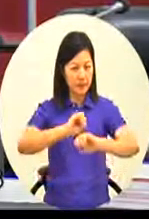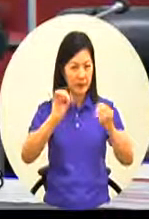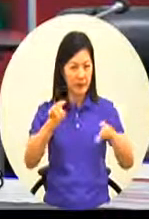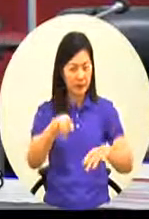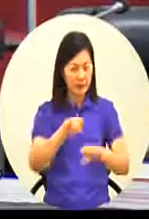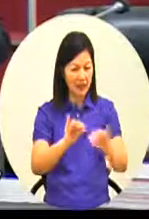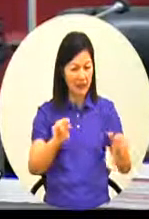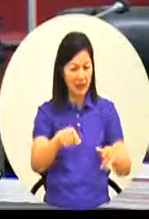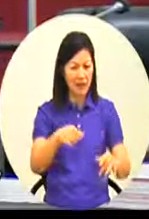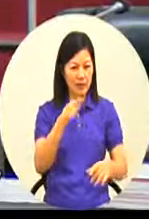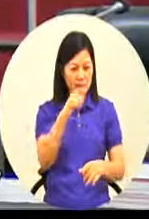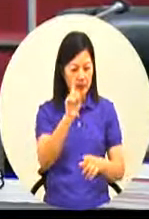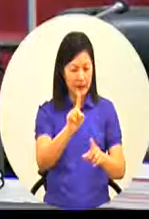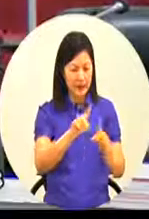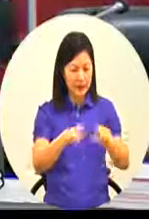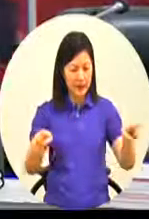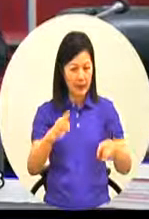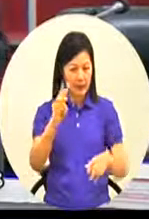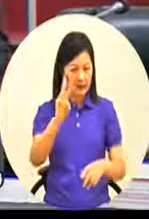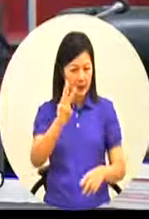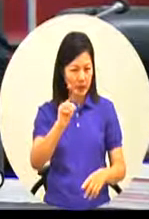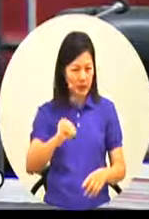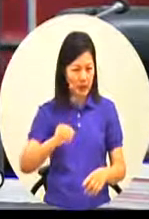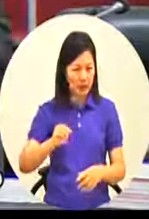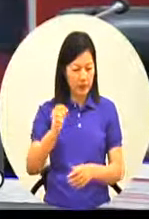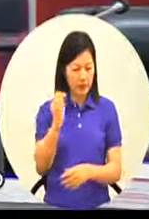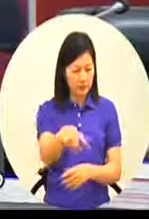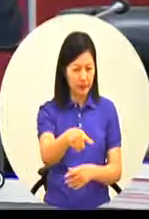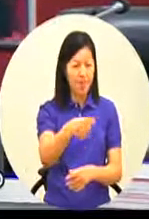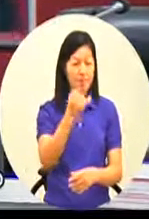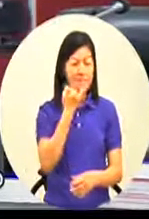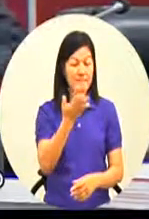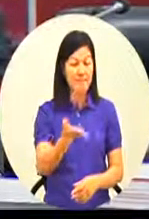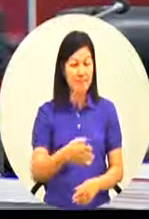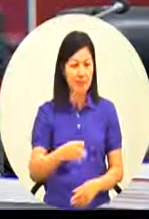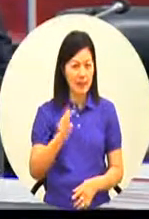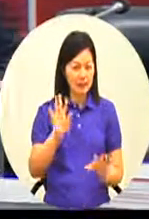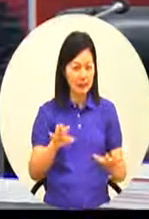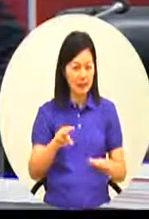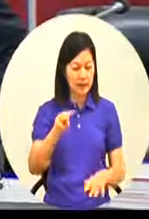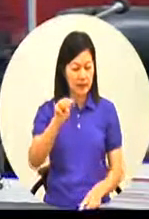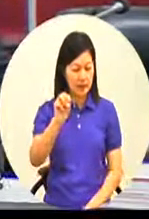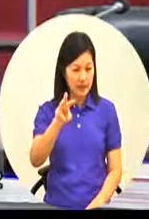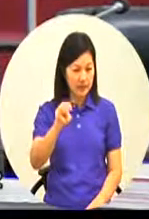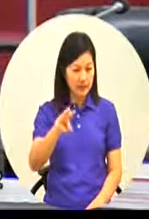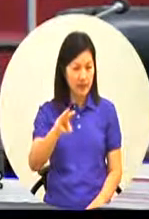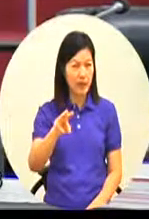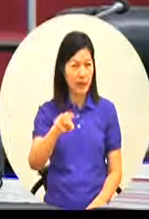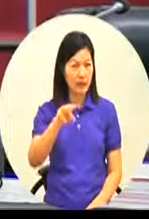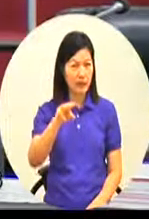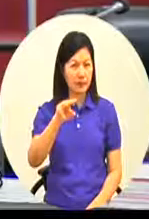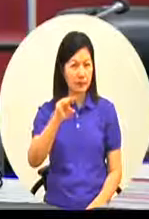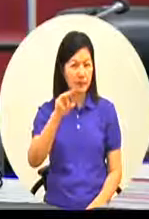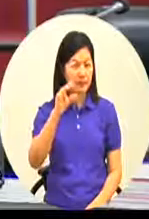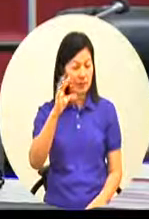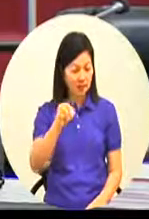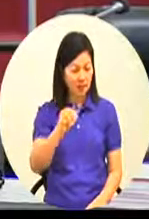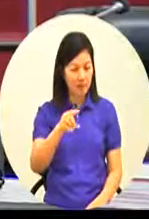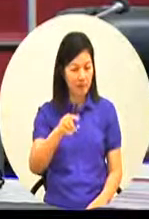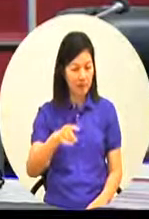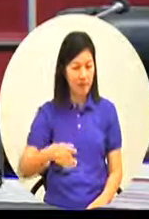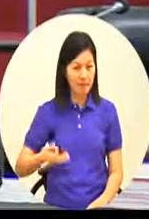方一坪只要3万块，你现在手上有300万的这个现金，你要不要去买？